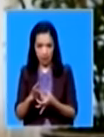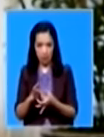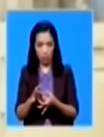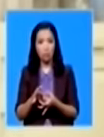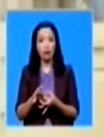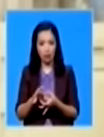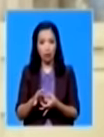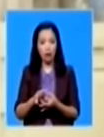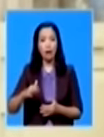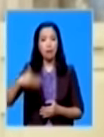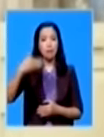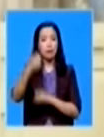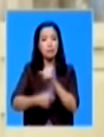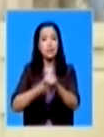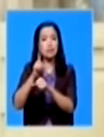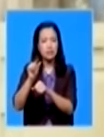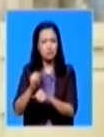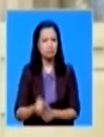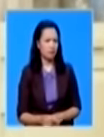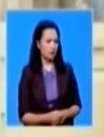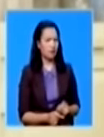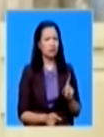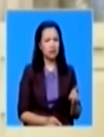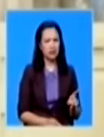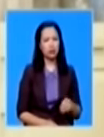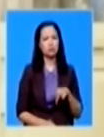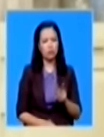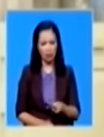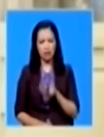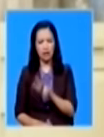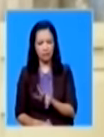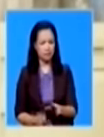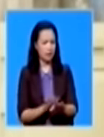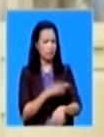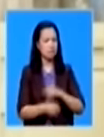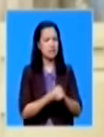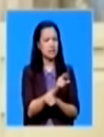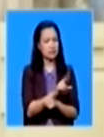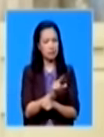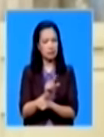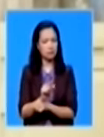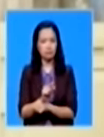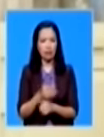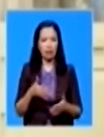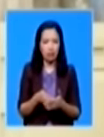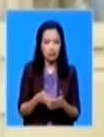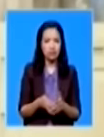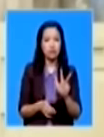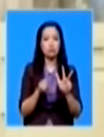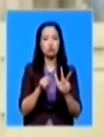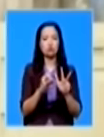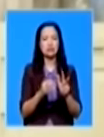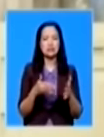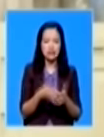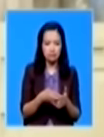ล้วที่ผ่านมาเราใช้1 2 3มาก็10ปี20ปี10ปีมาอดีตนะย้อนมาอย่างเงี้ยวันนี้เราติดอยู่ตรง3เนี่ยวันนี้เราต้อง